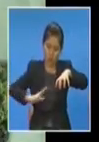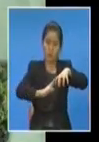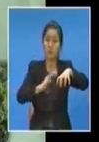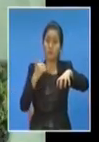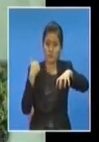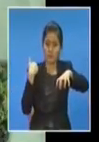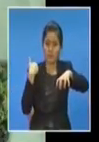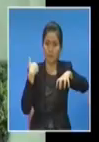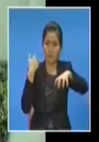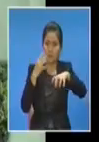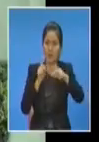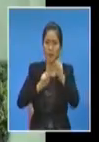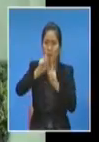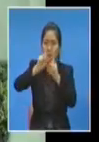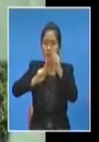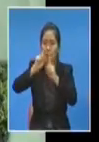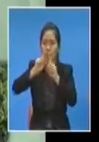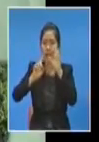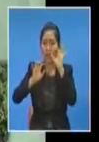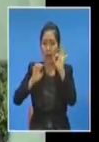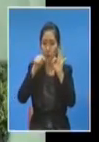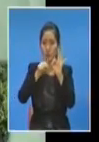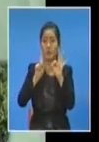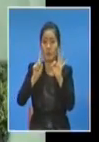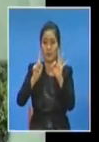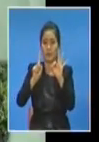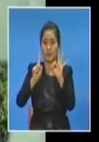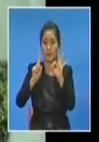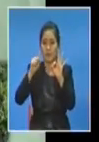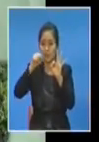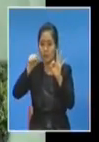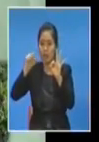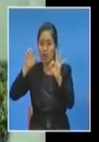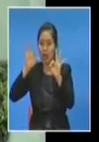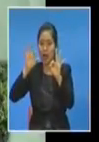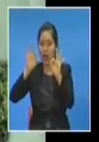วัดความสั่นสะเทือนได้ 9.1 ถึง 9.3 ริกเต